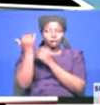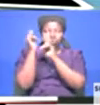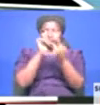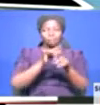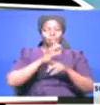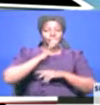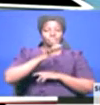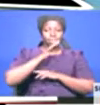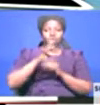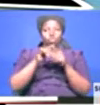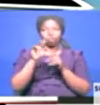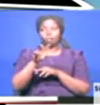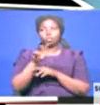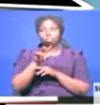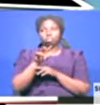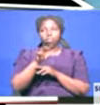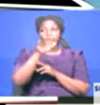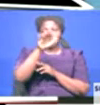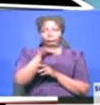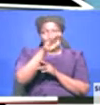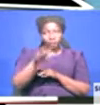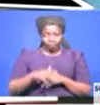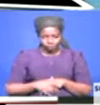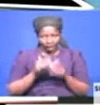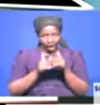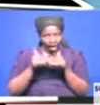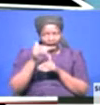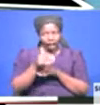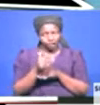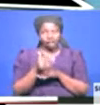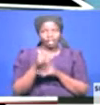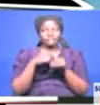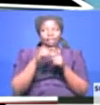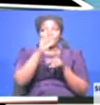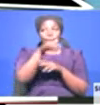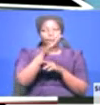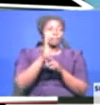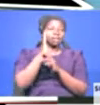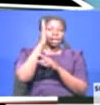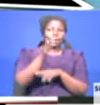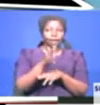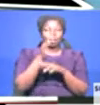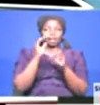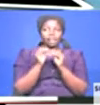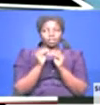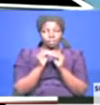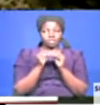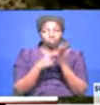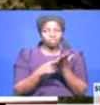mawili. Baada ya hotuba hiyo, bunge litafanya kikao tarehe 4 Oktoba kujadili hotuba ya rais kwa siku saba.